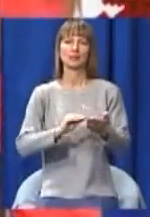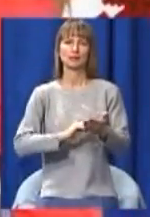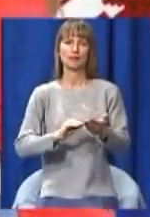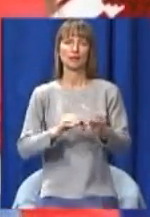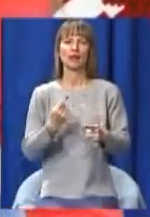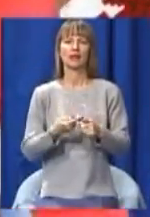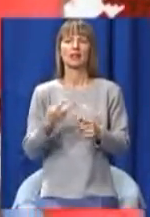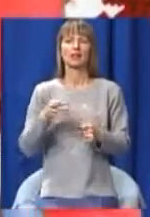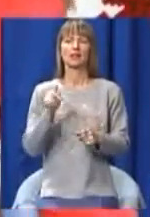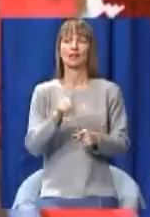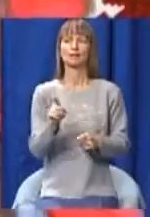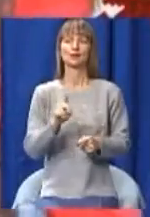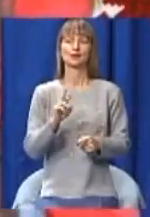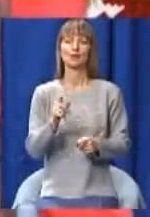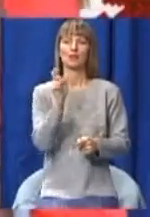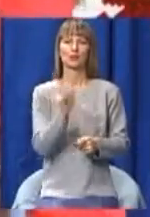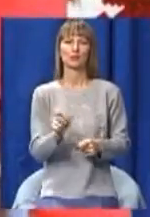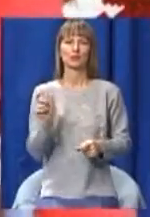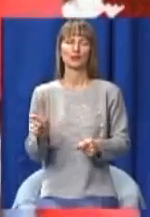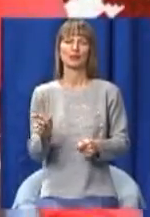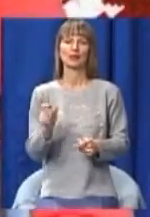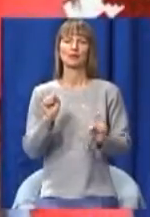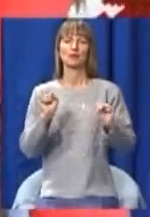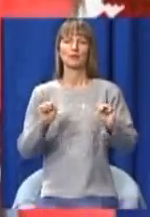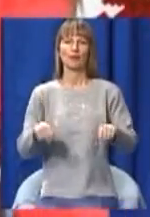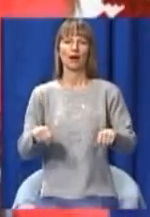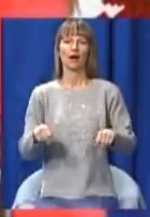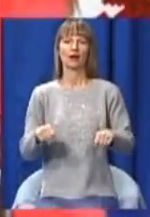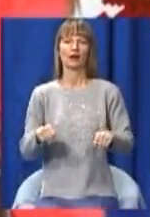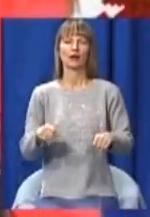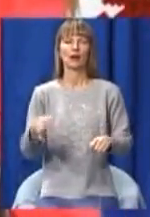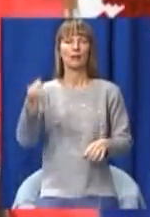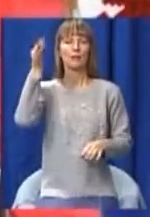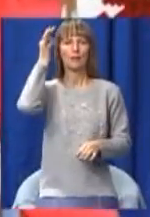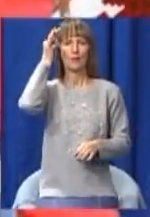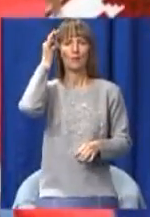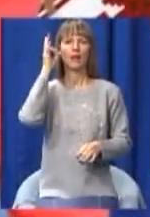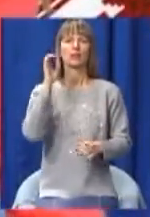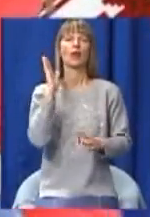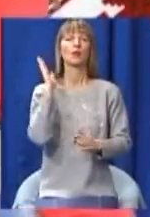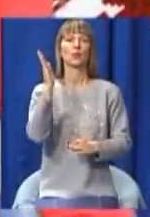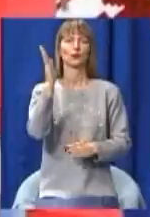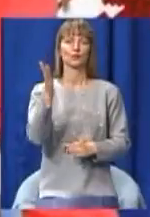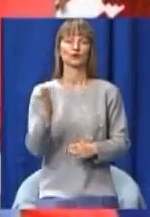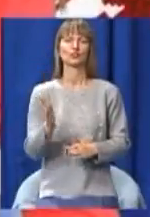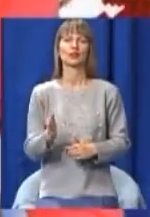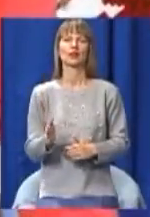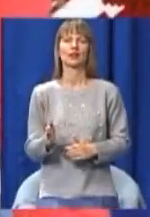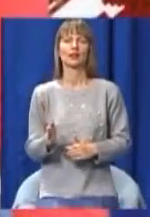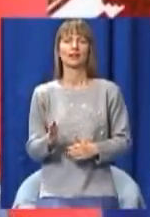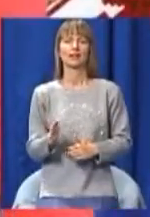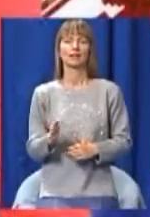для того, чтобы люди могли помнить на будущее